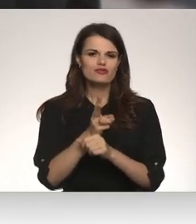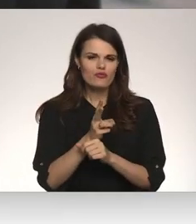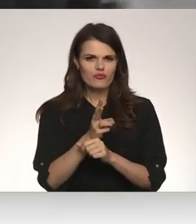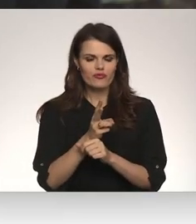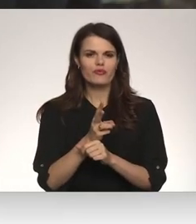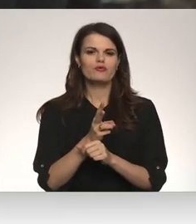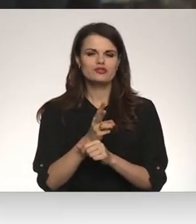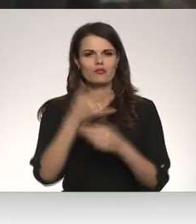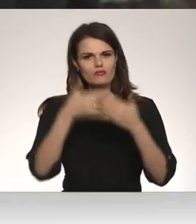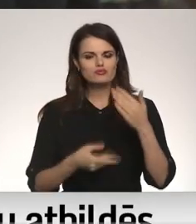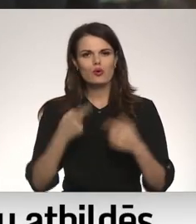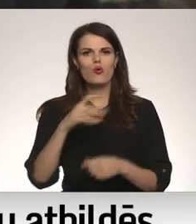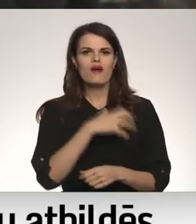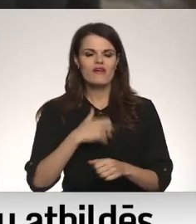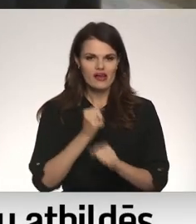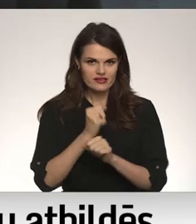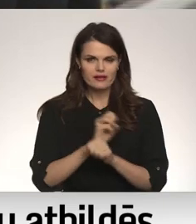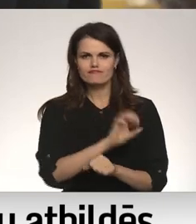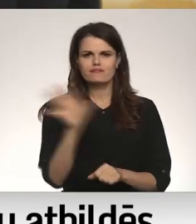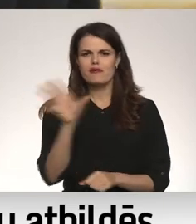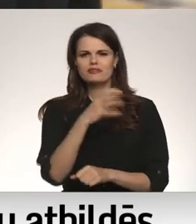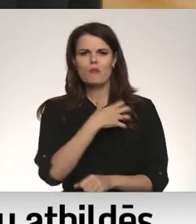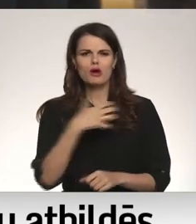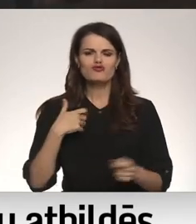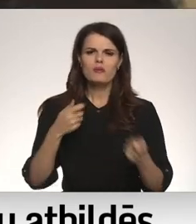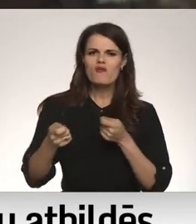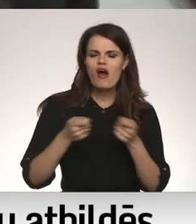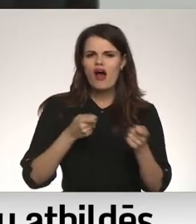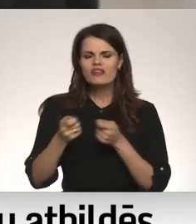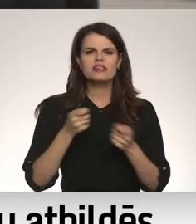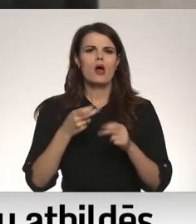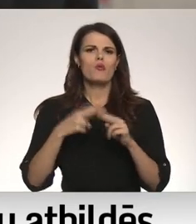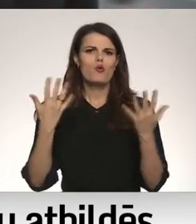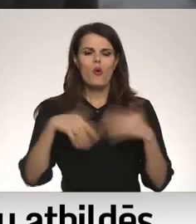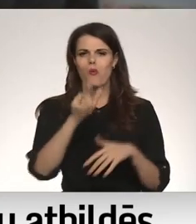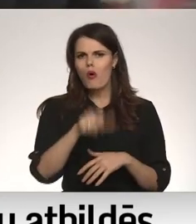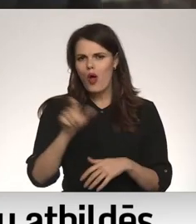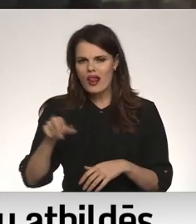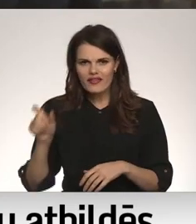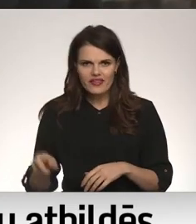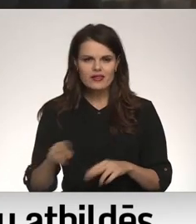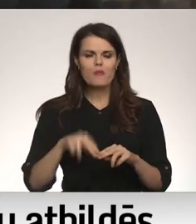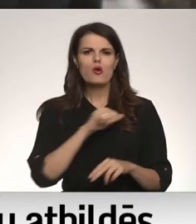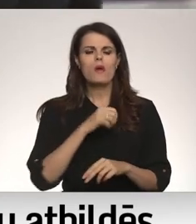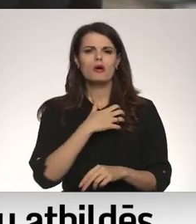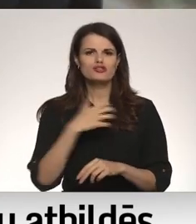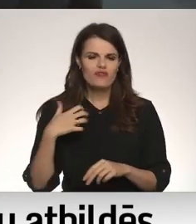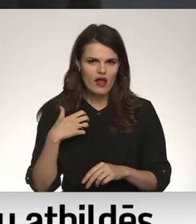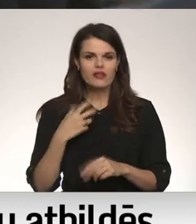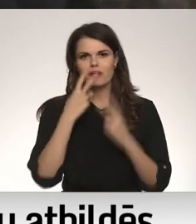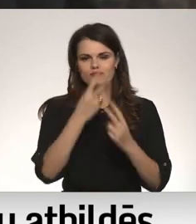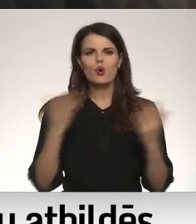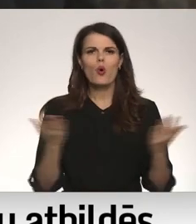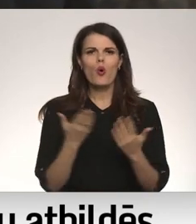pašvaldību vadītājiem, politiķiem, kas ir šiem cilvēkiem vistuvāk un vislabāk var redzēt, kur ir lielākās vides